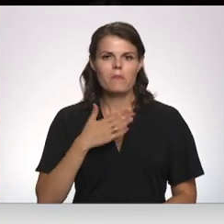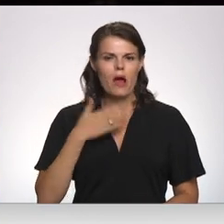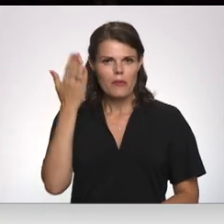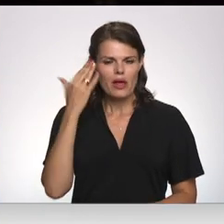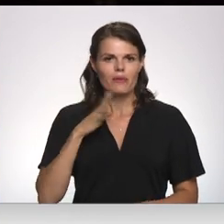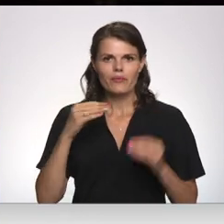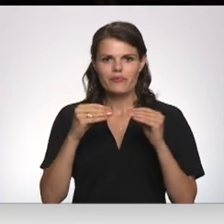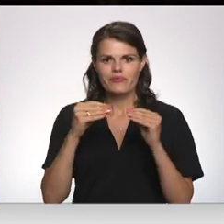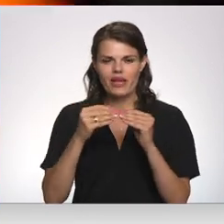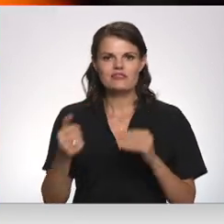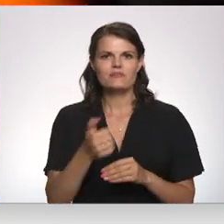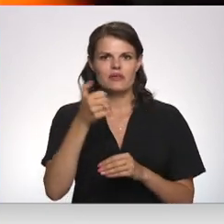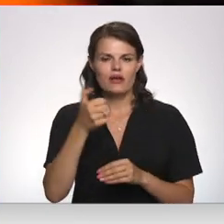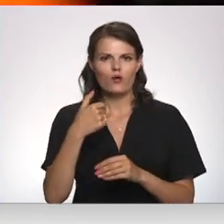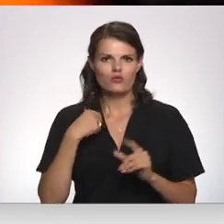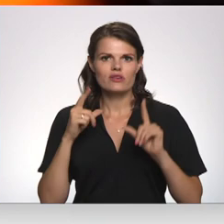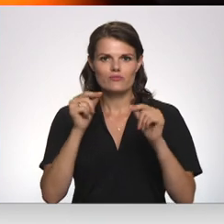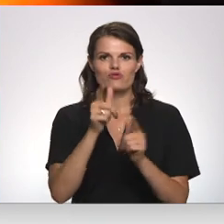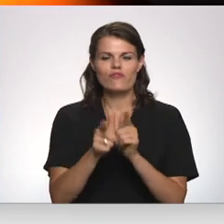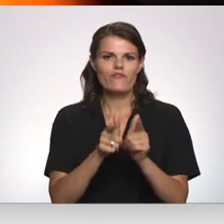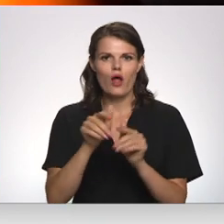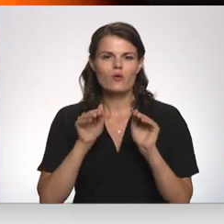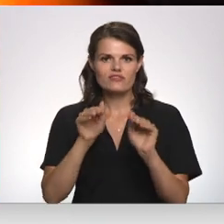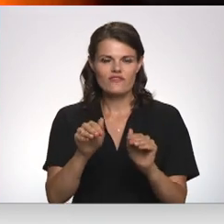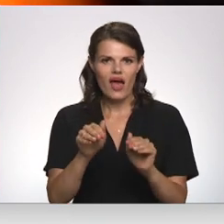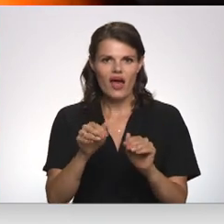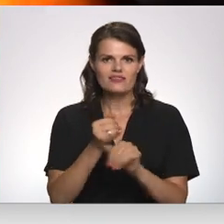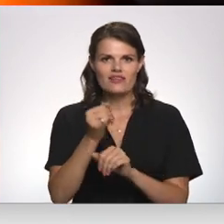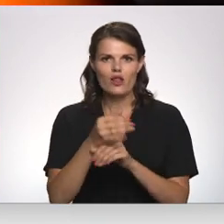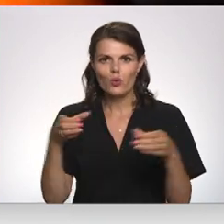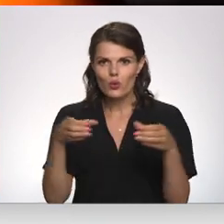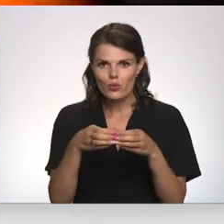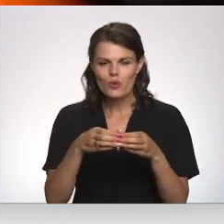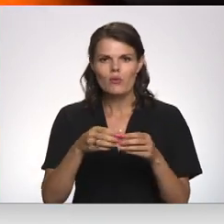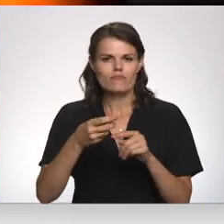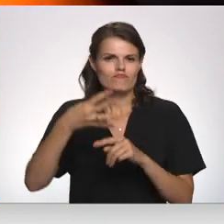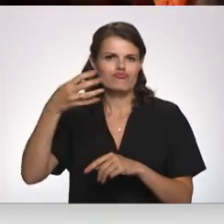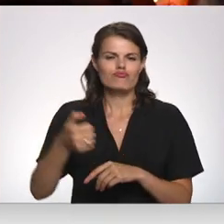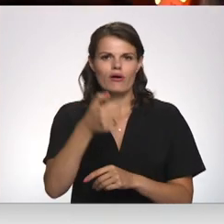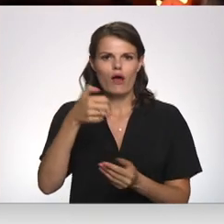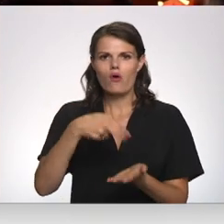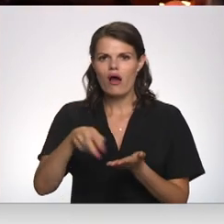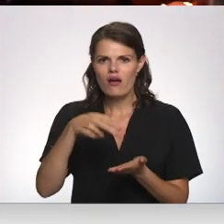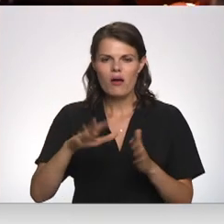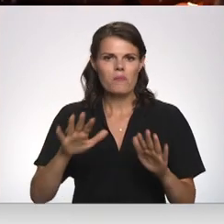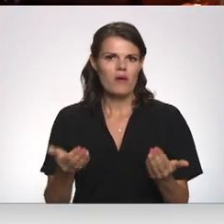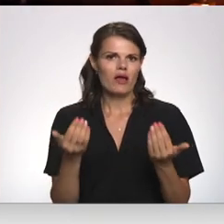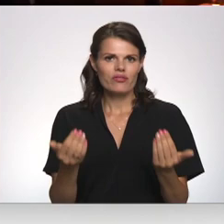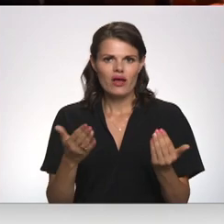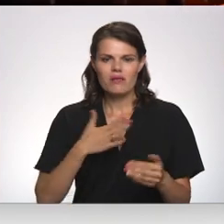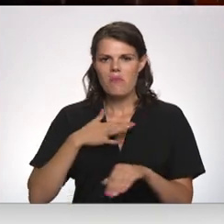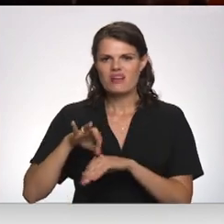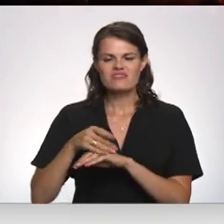ar velosvētceļnieku grupu, kaut kādi 11 gadu ar kājām, bet šobrīd mans vīrs ir tik slims, ka es nevaru vairs